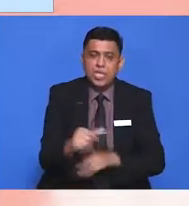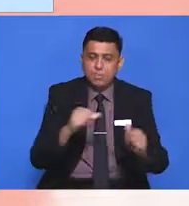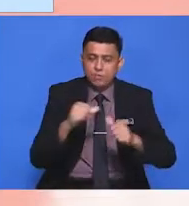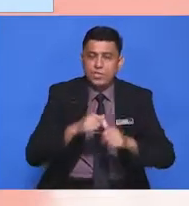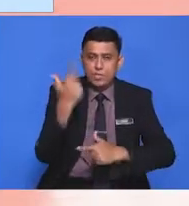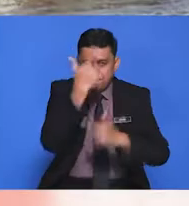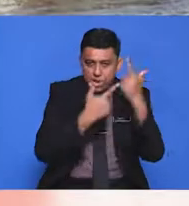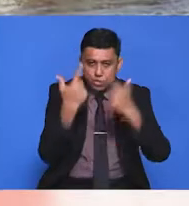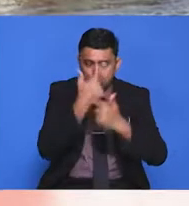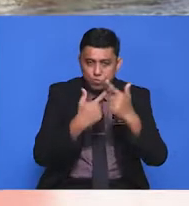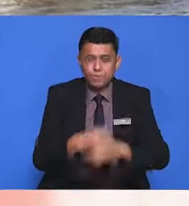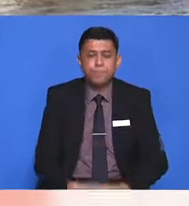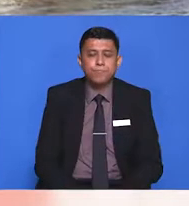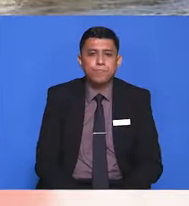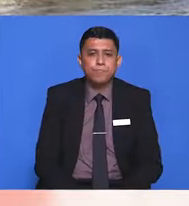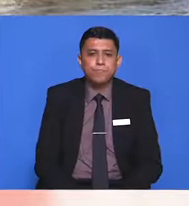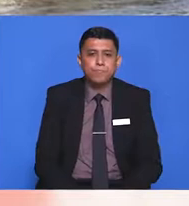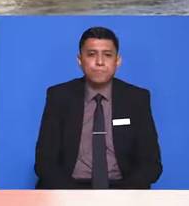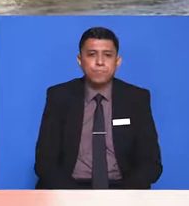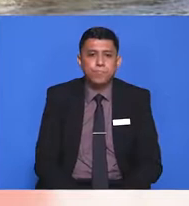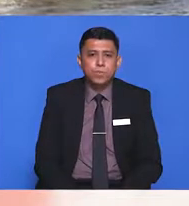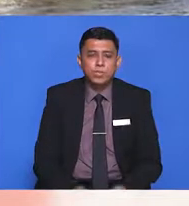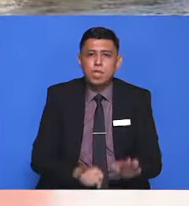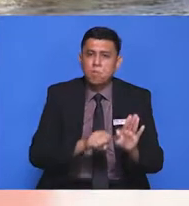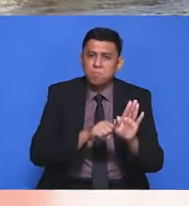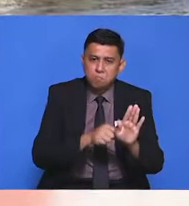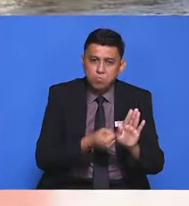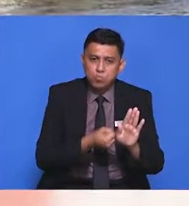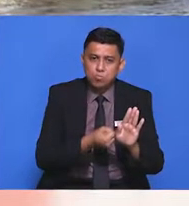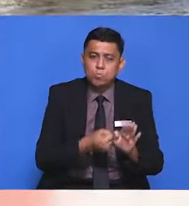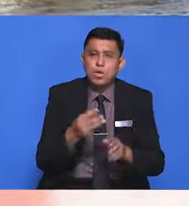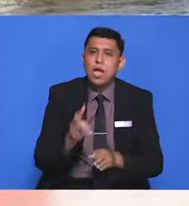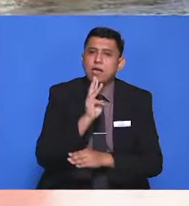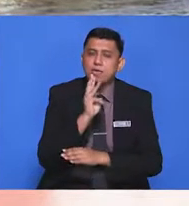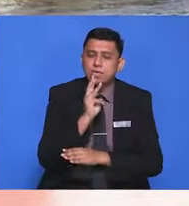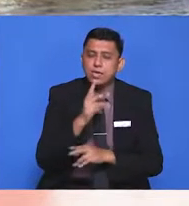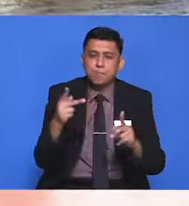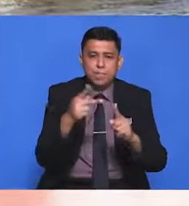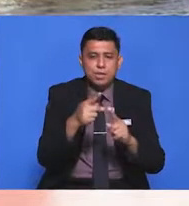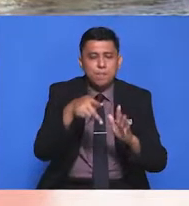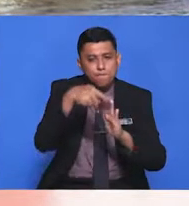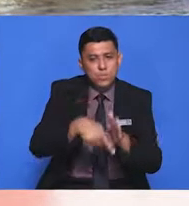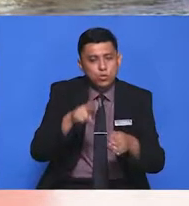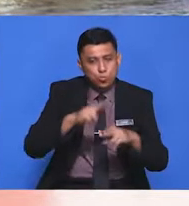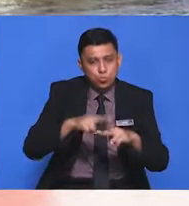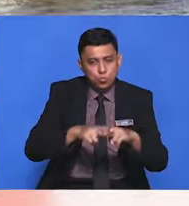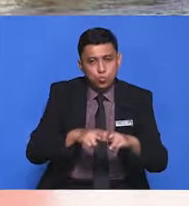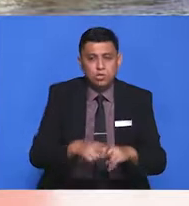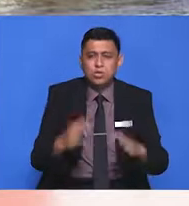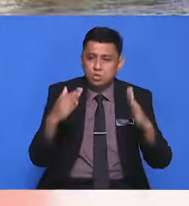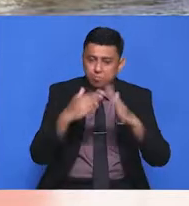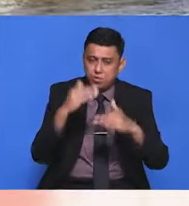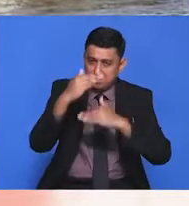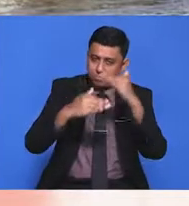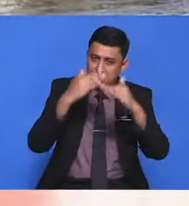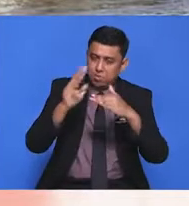pelancongan. Tolsep membekalkan sumber air domestik untuk keperluan penduduk Kemboja. Ini kerana rumah mereka